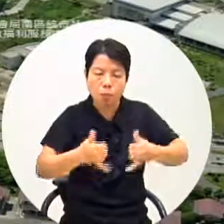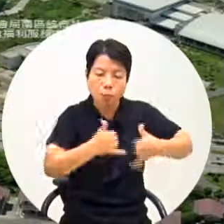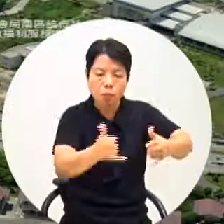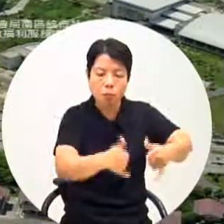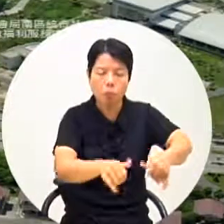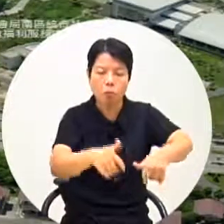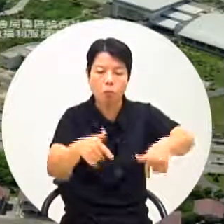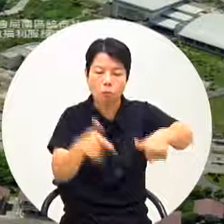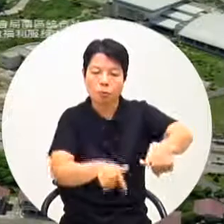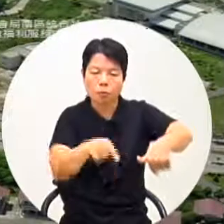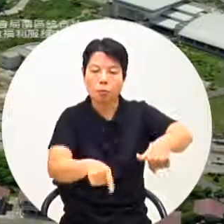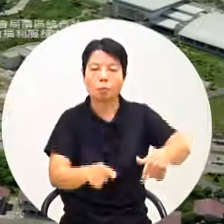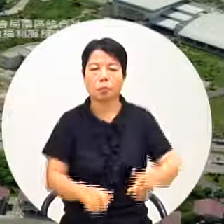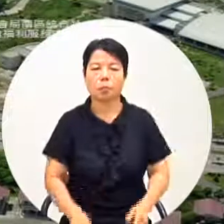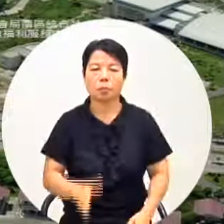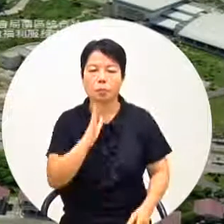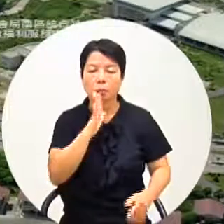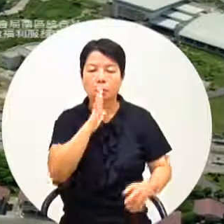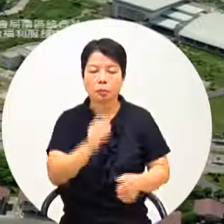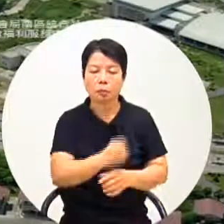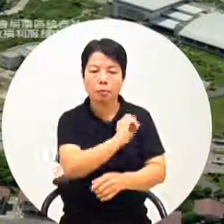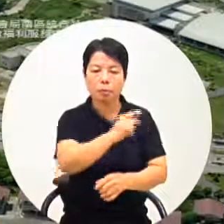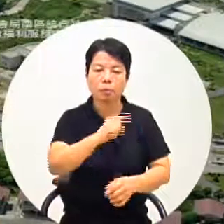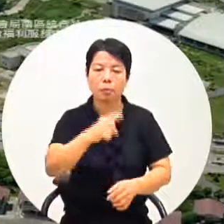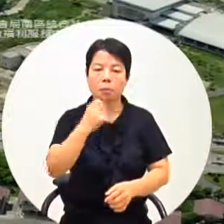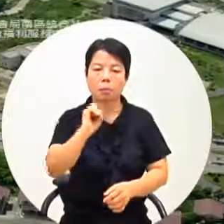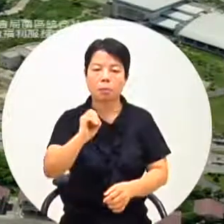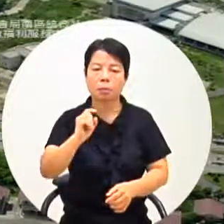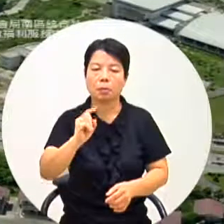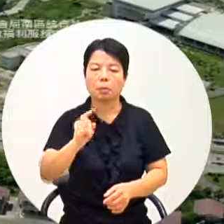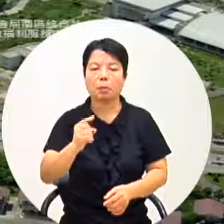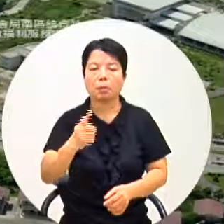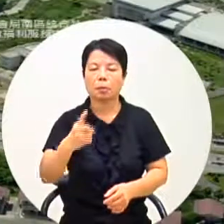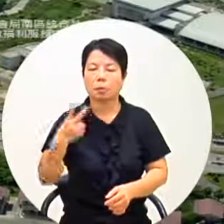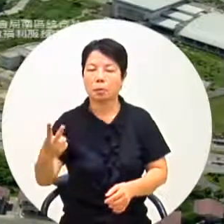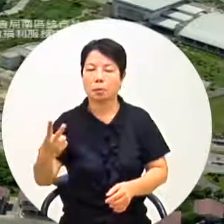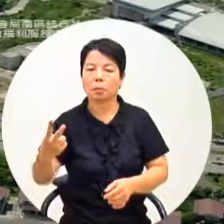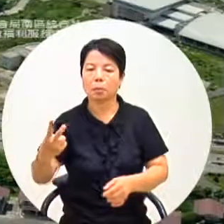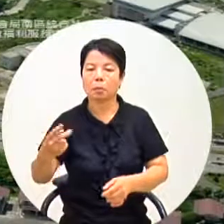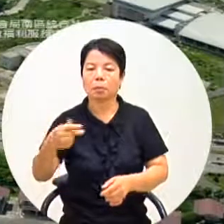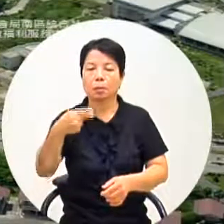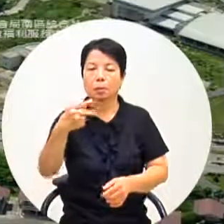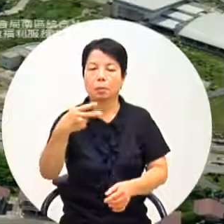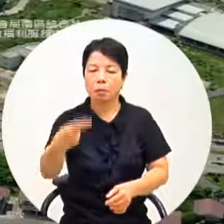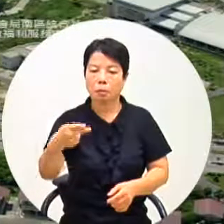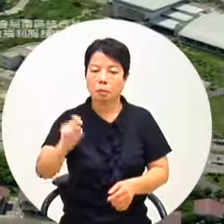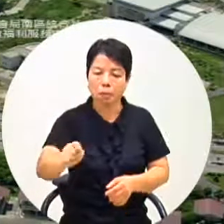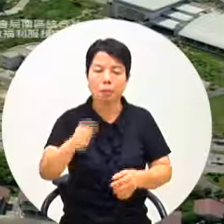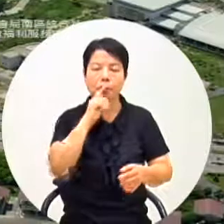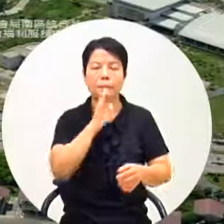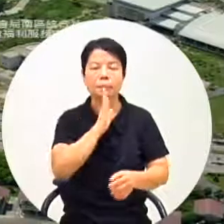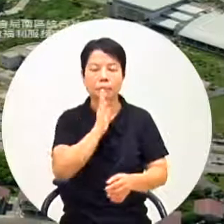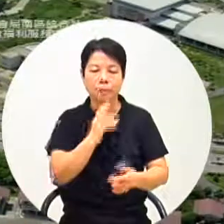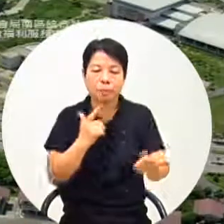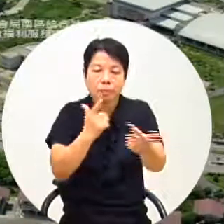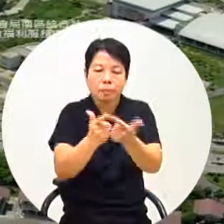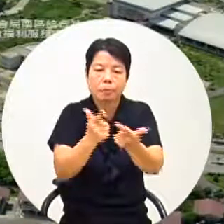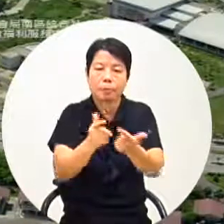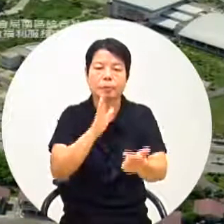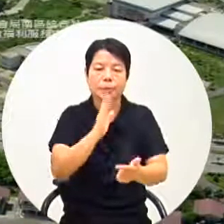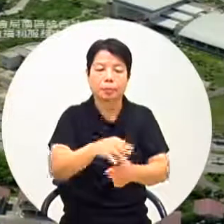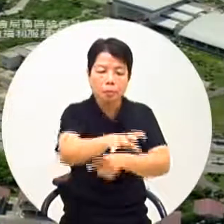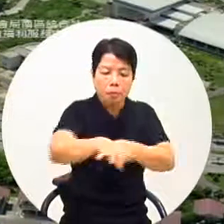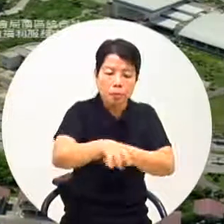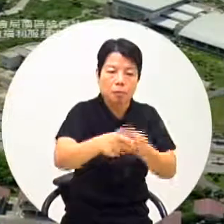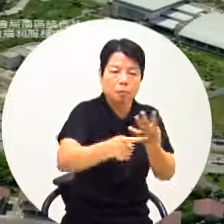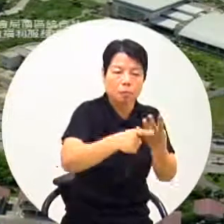市东西侧，计划面积0.0129公顷啊。那它基本上呢，是为了配合的这个将农业区变更为